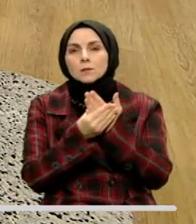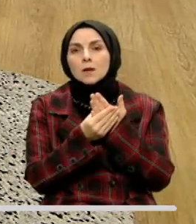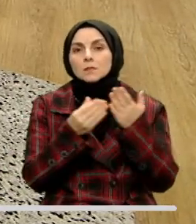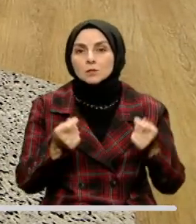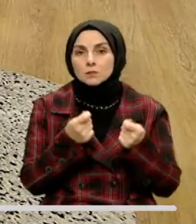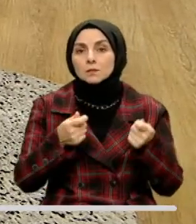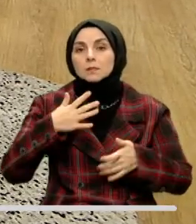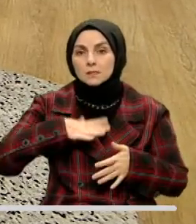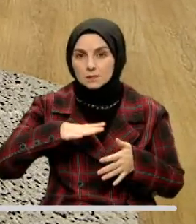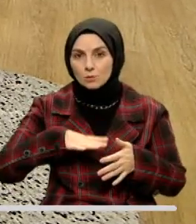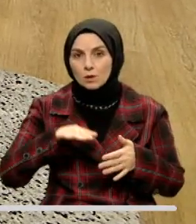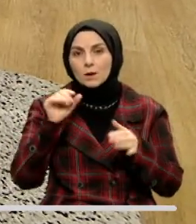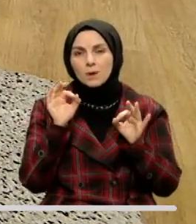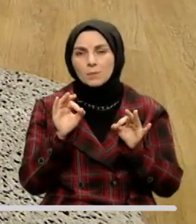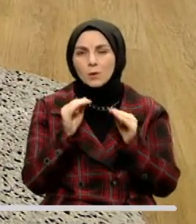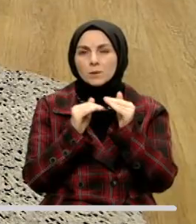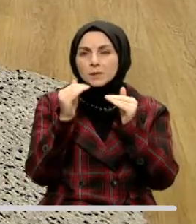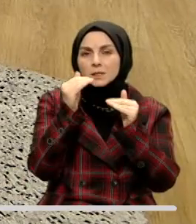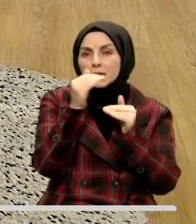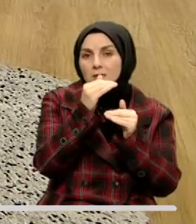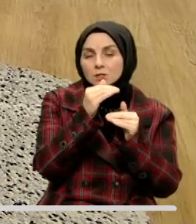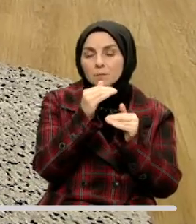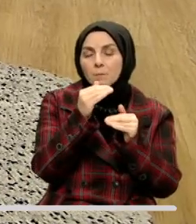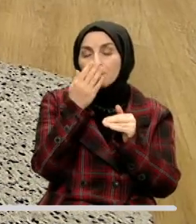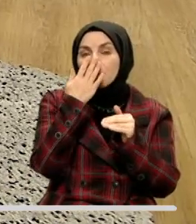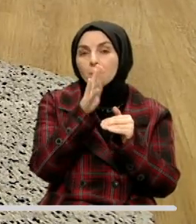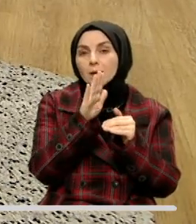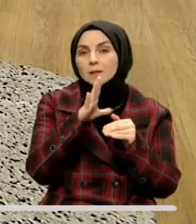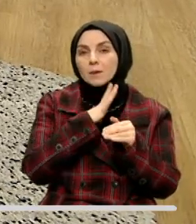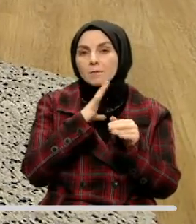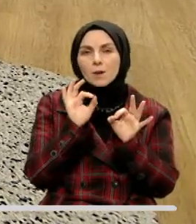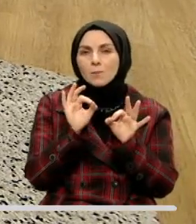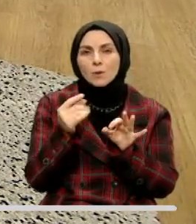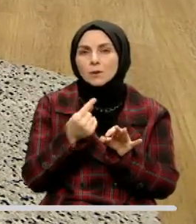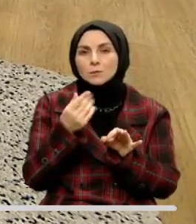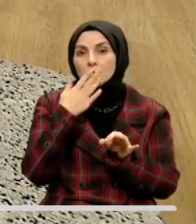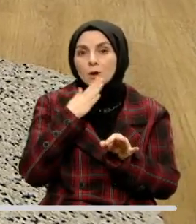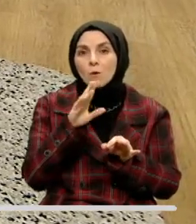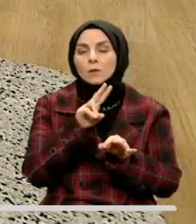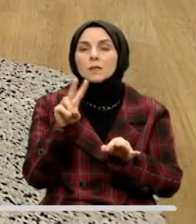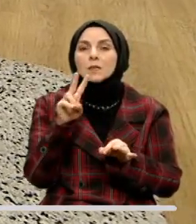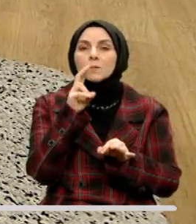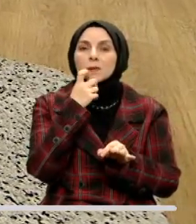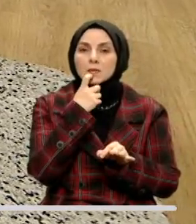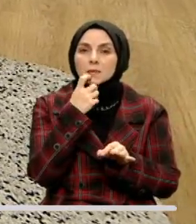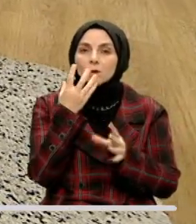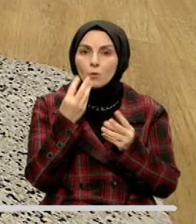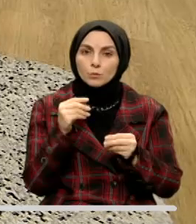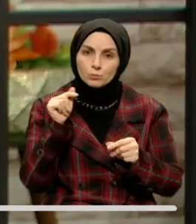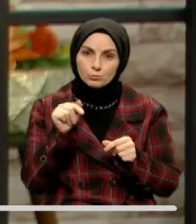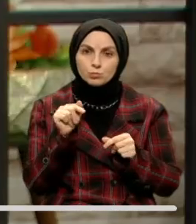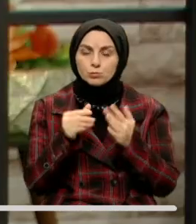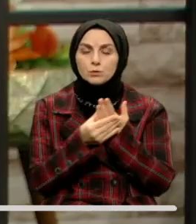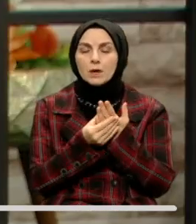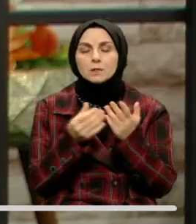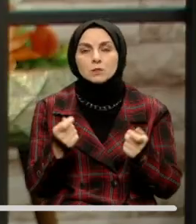şöyle bir gelişim çizgisi bekliyor. Sürekli yukarıya doğru. Öyle bir durum yok öğrenmede. 20 yıldır ben bu işin içindeyim. Ya. Şöyle oluyor. Biraz öğreniyoruz,